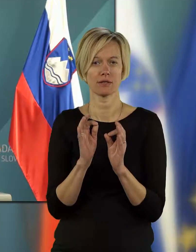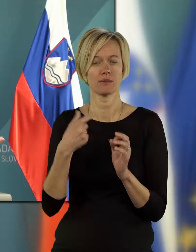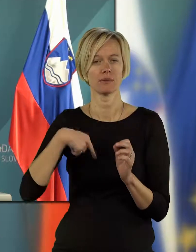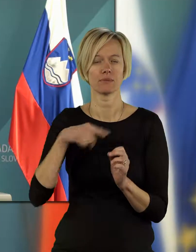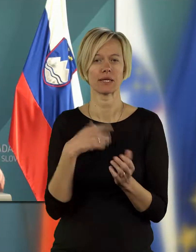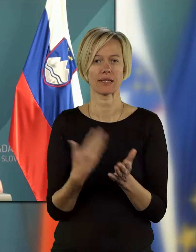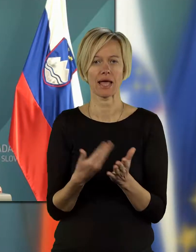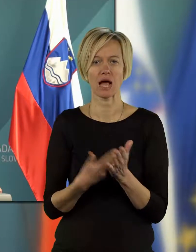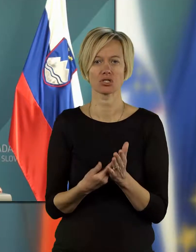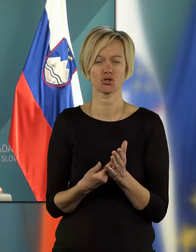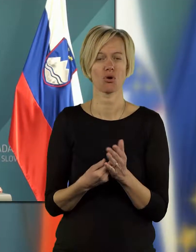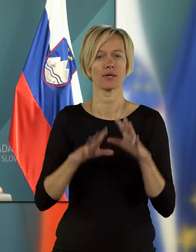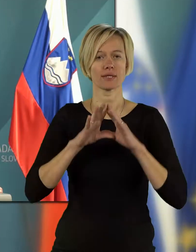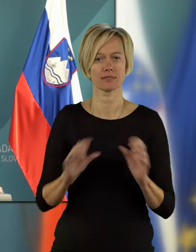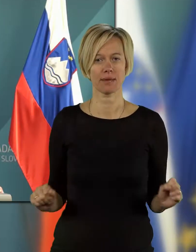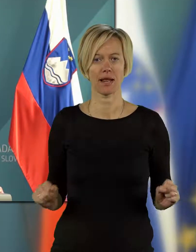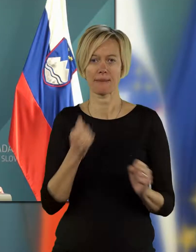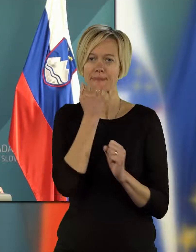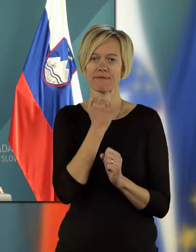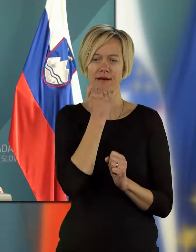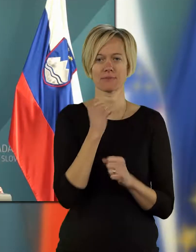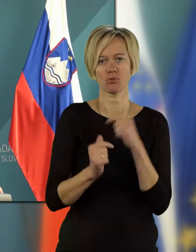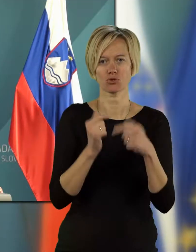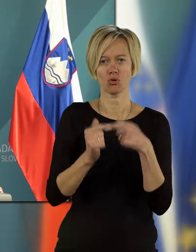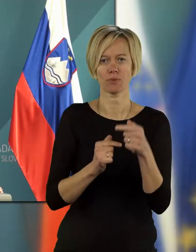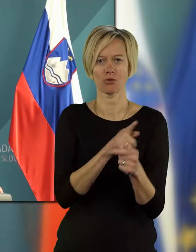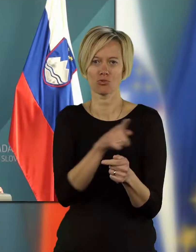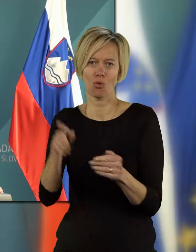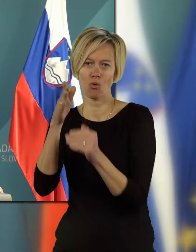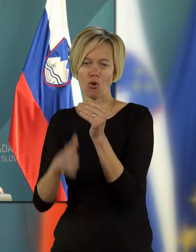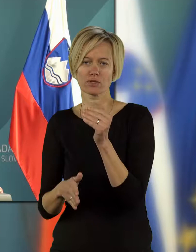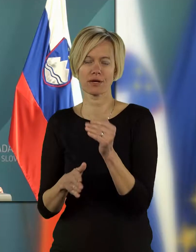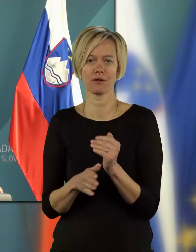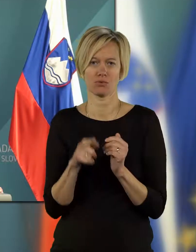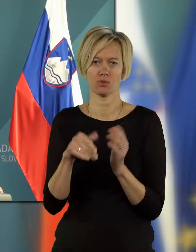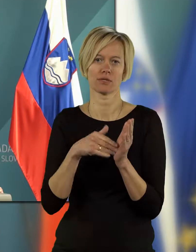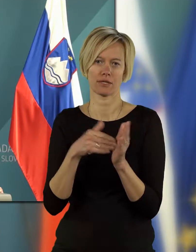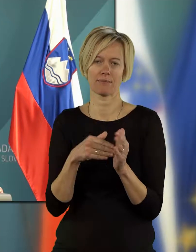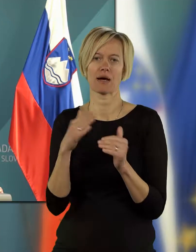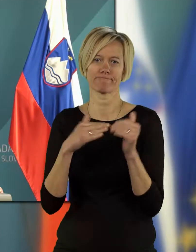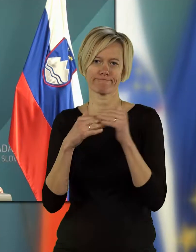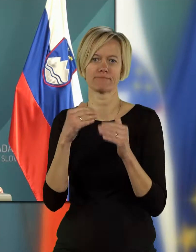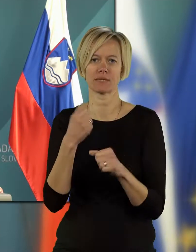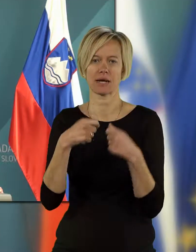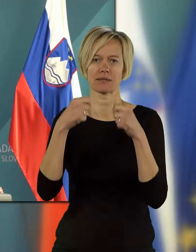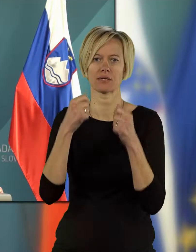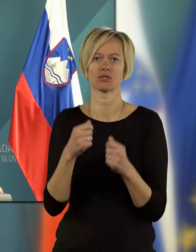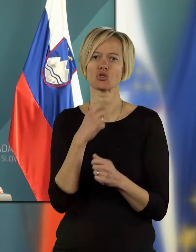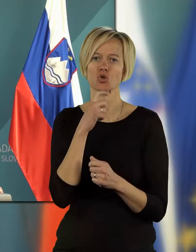izkušnji, da smo dejansko izpeljali privatizacijske postopke do konca, je treba graditi